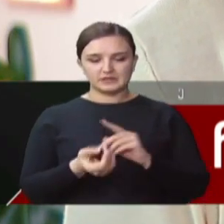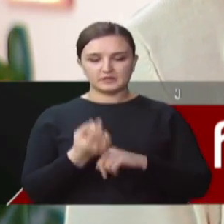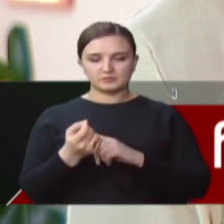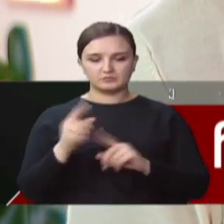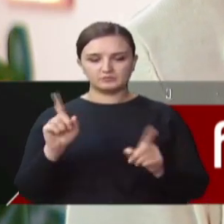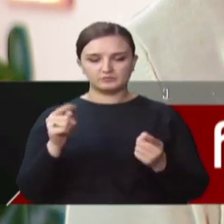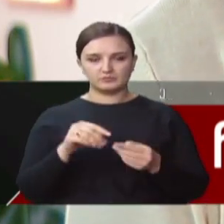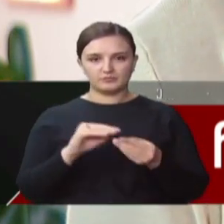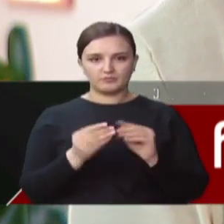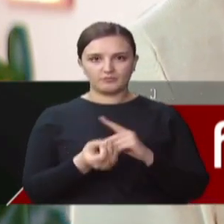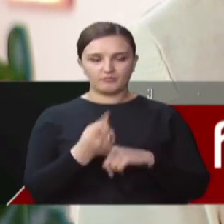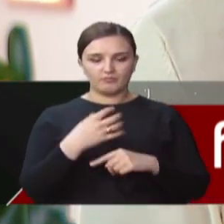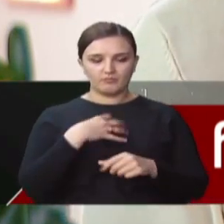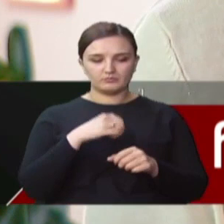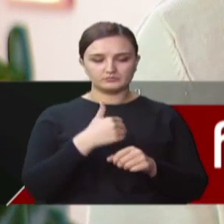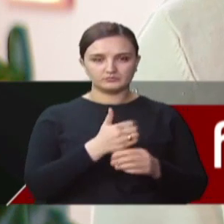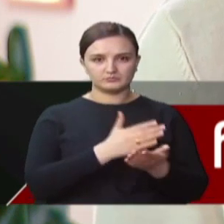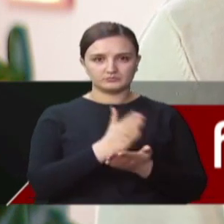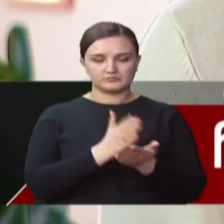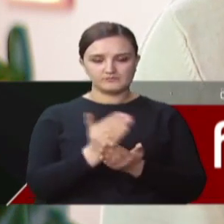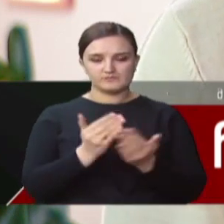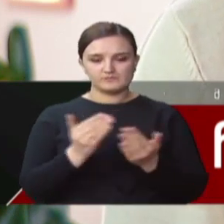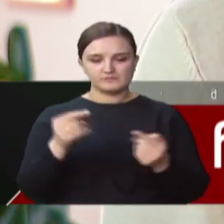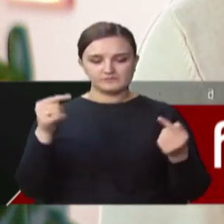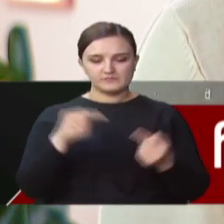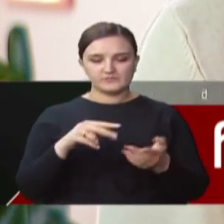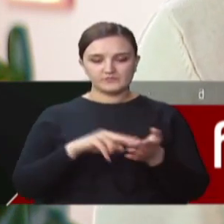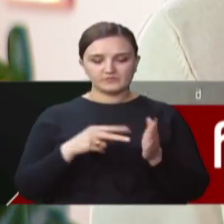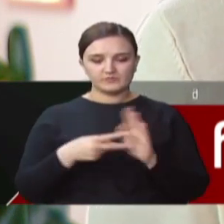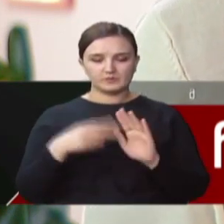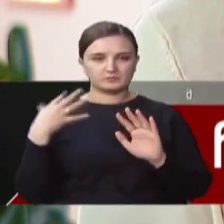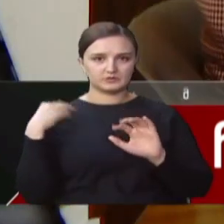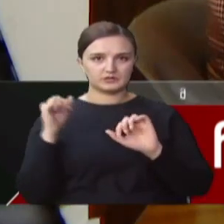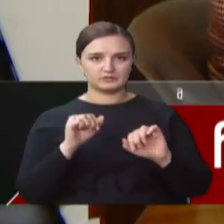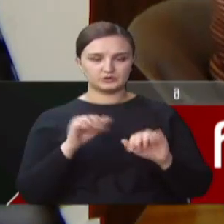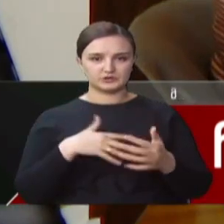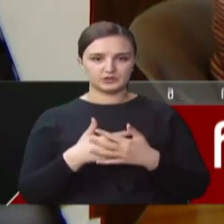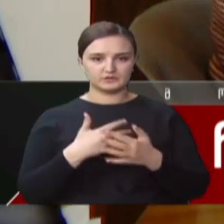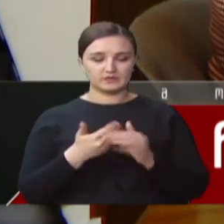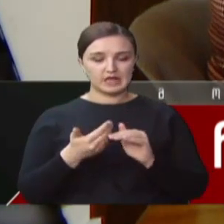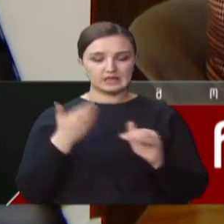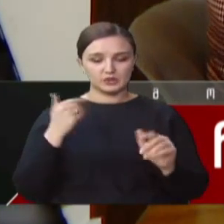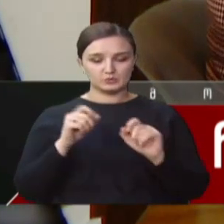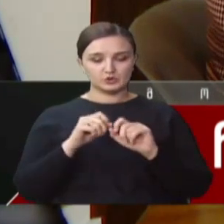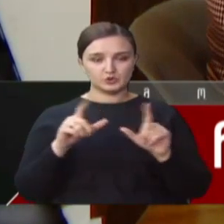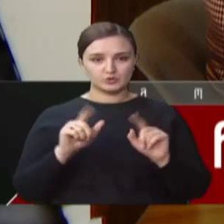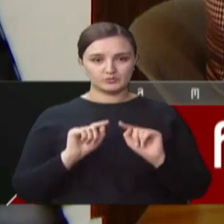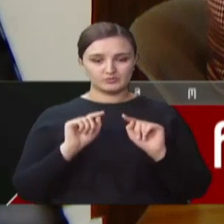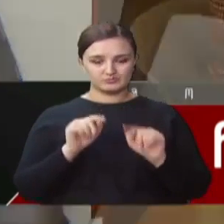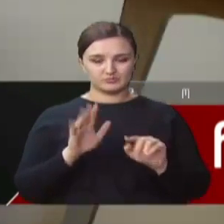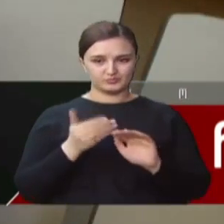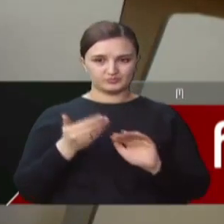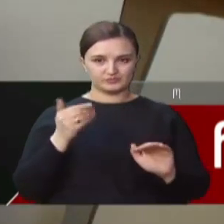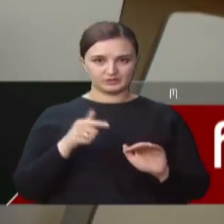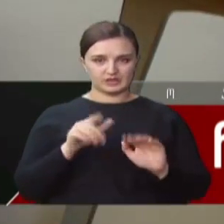შესაბამისი გამოწვევების პრიორიტეტიზაცია და შესაბამისად დაგეგმოს მხარდამჭერი აქტივობები. Adreuli da skolandeli aghzrdisa da